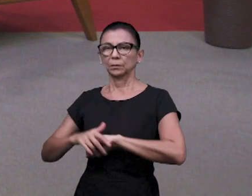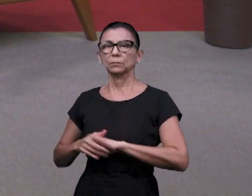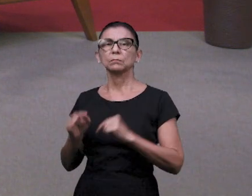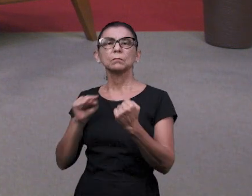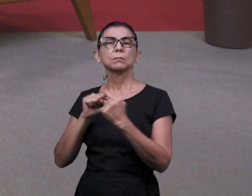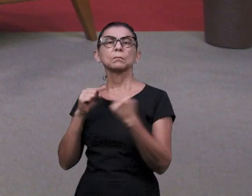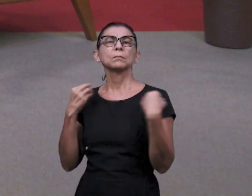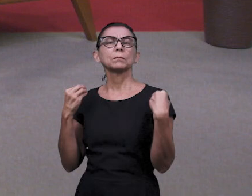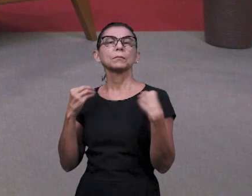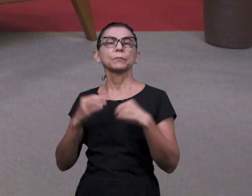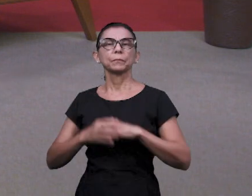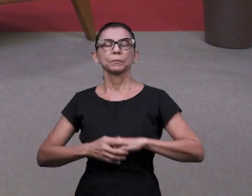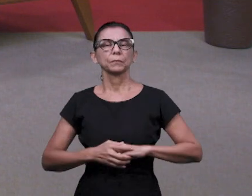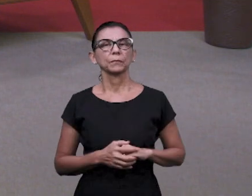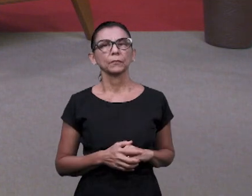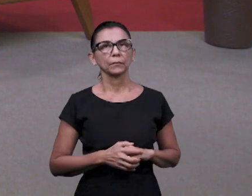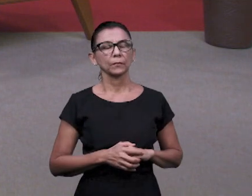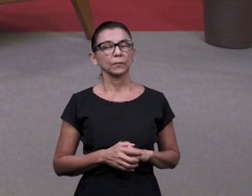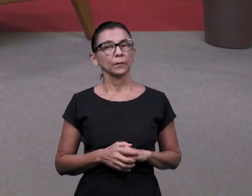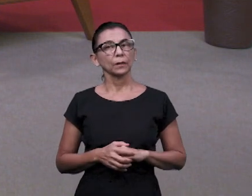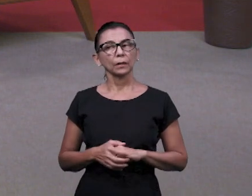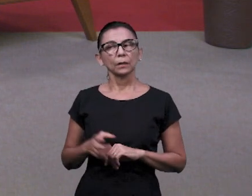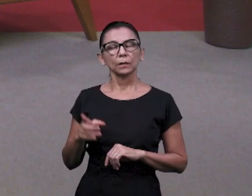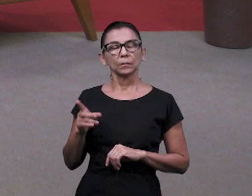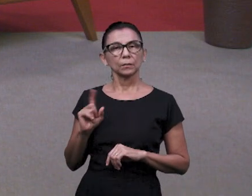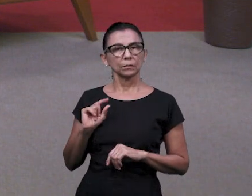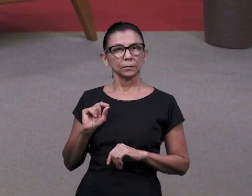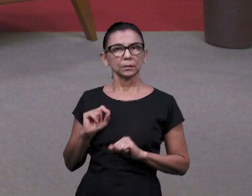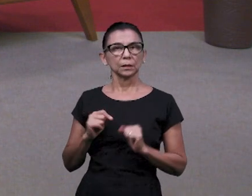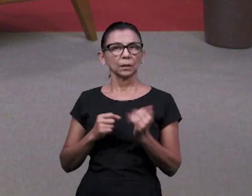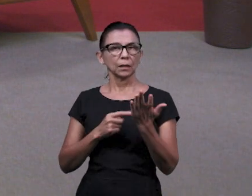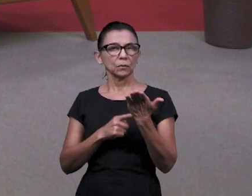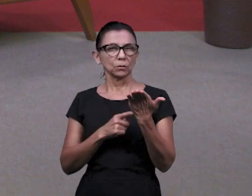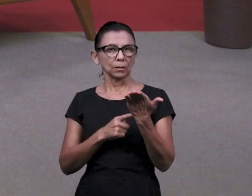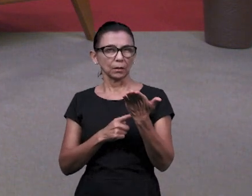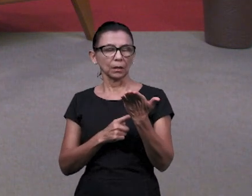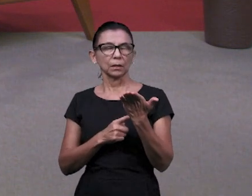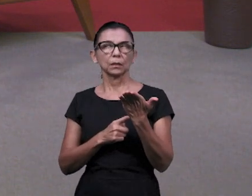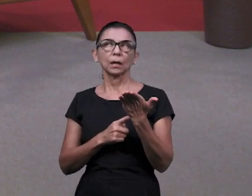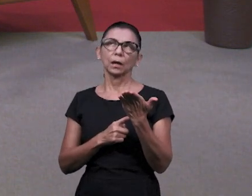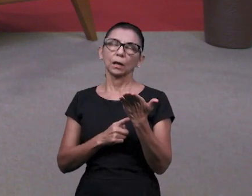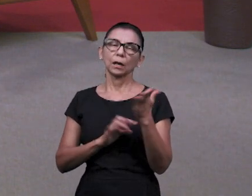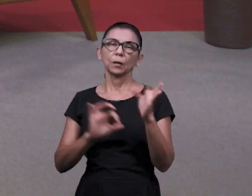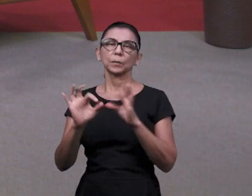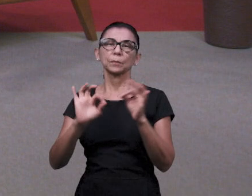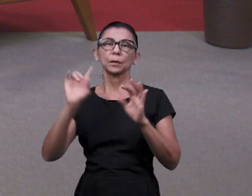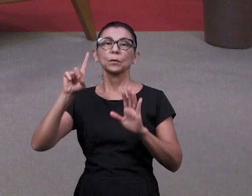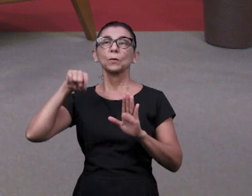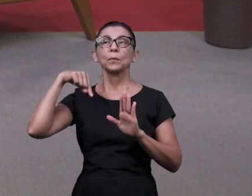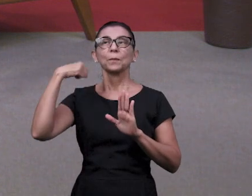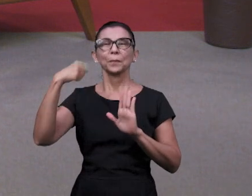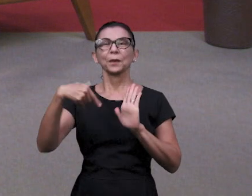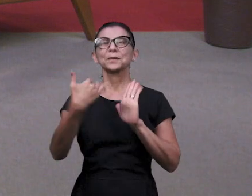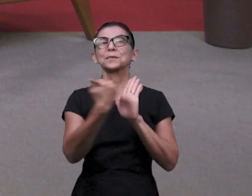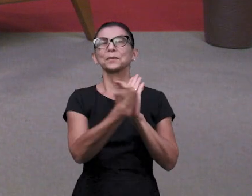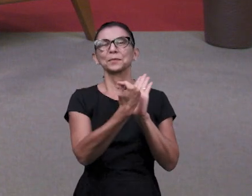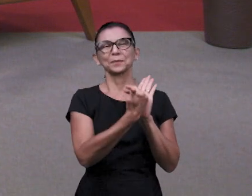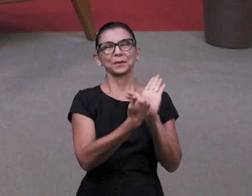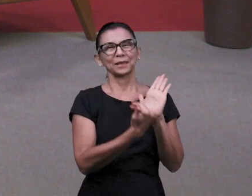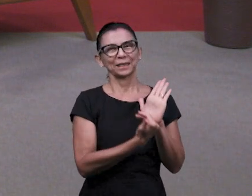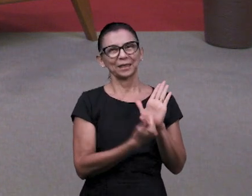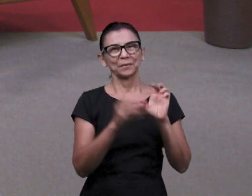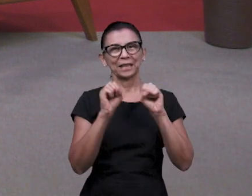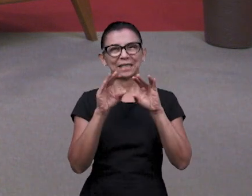QR code, c'est que vous puissiez nous aider à préparer la prochaine édition du volet leçon du